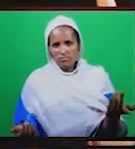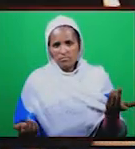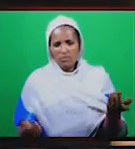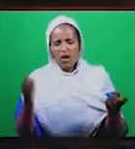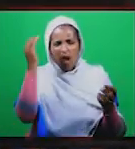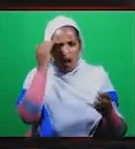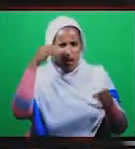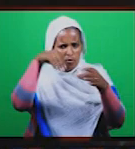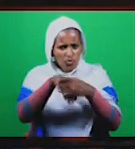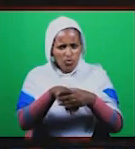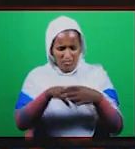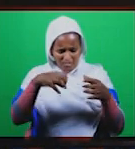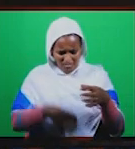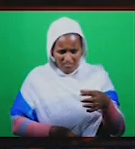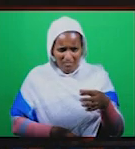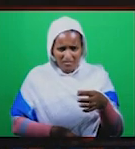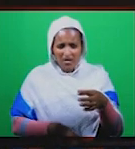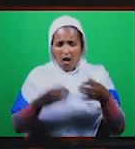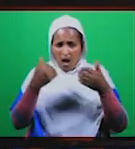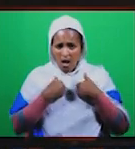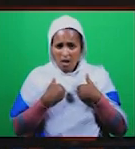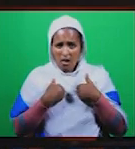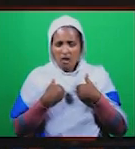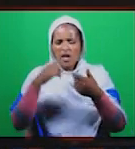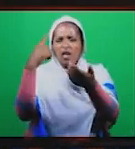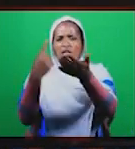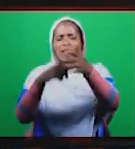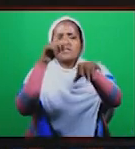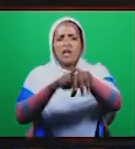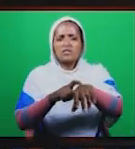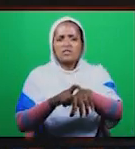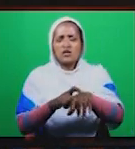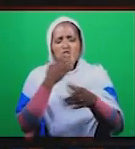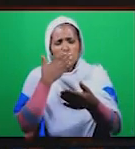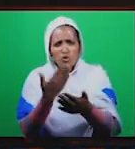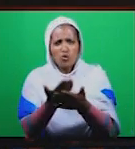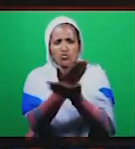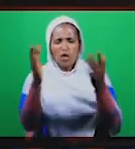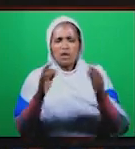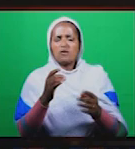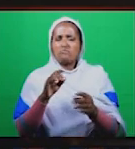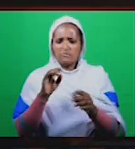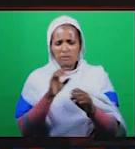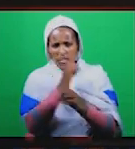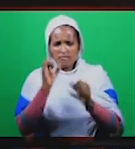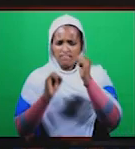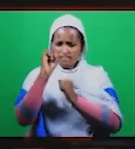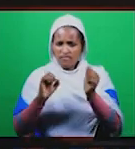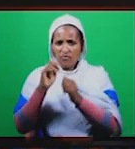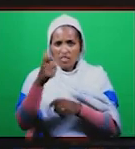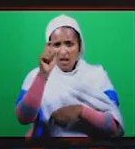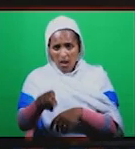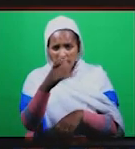ተመልሶ ይሰራላችሁ። የማይሰራው የሰው ህይወት ነው። በአእምሯችሁ ውስጥ ክፋት፣ ቂም፣ በቀል፣ ቁጭት